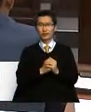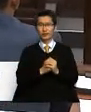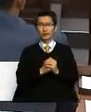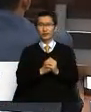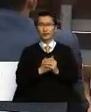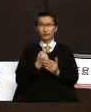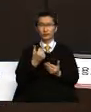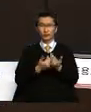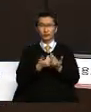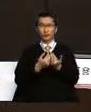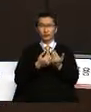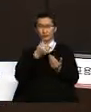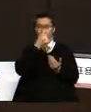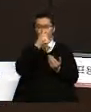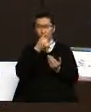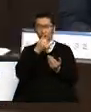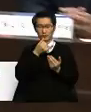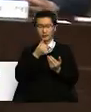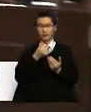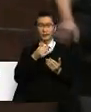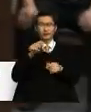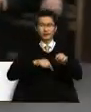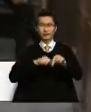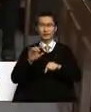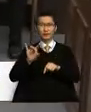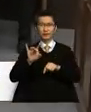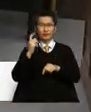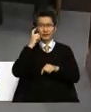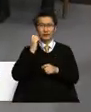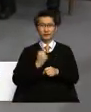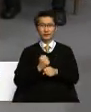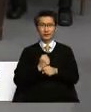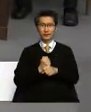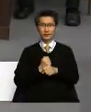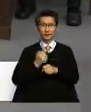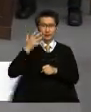과정도 그한 과정이라고 생각을 합니다.